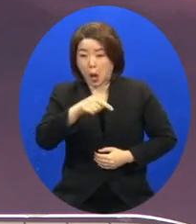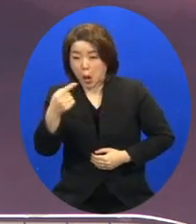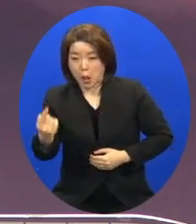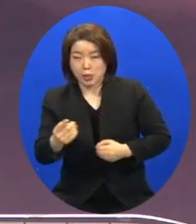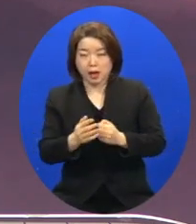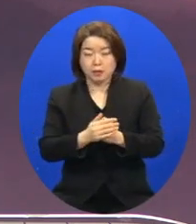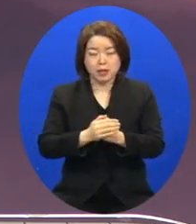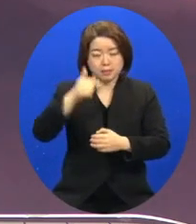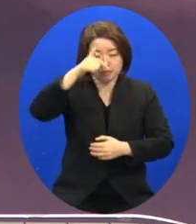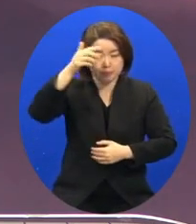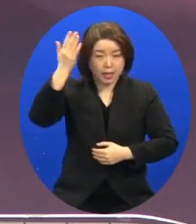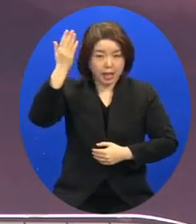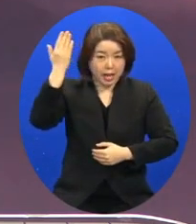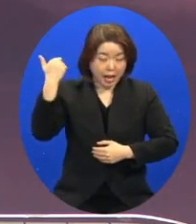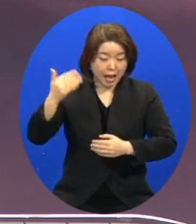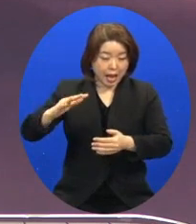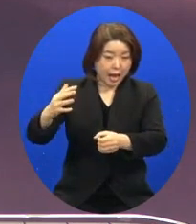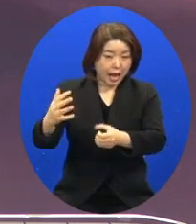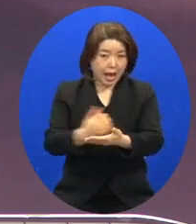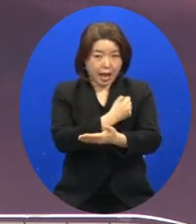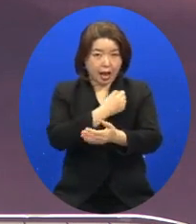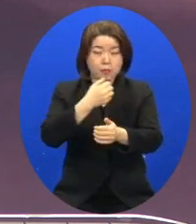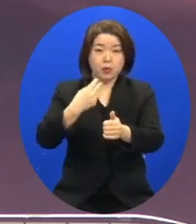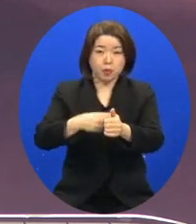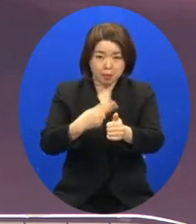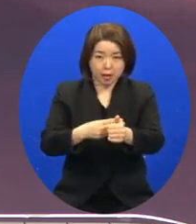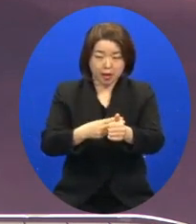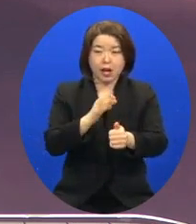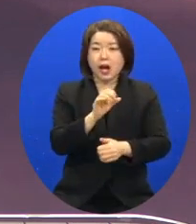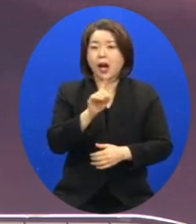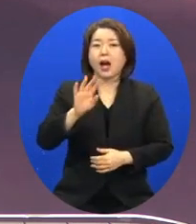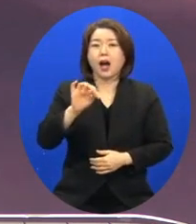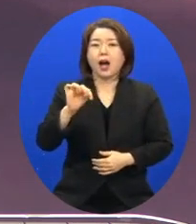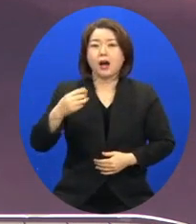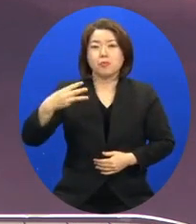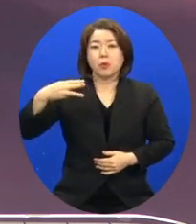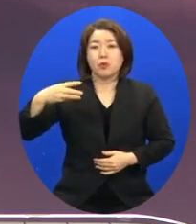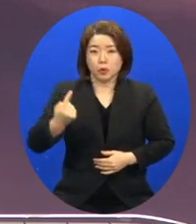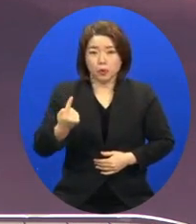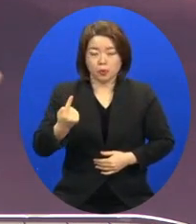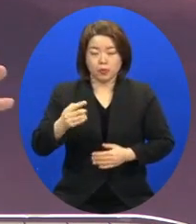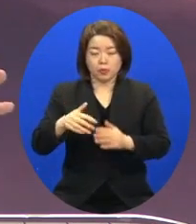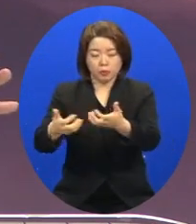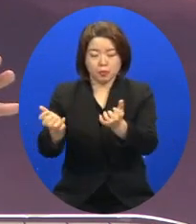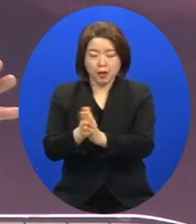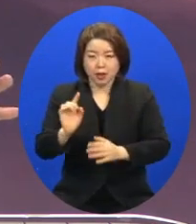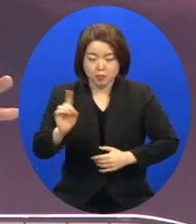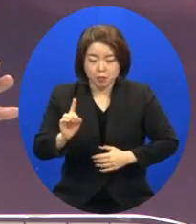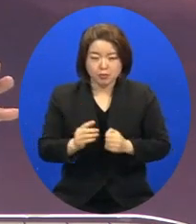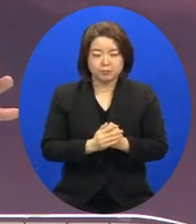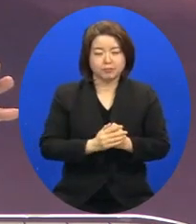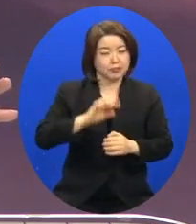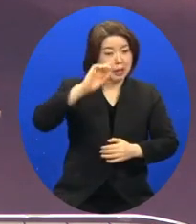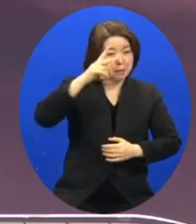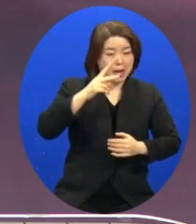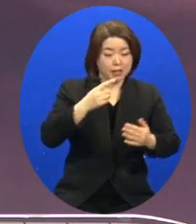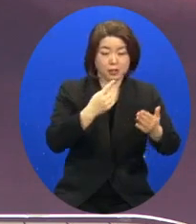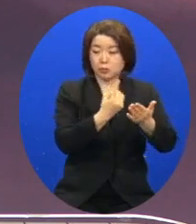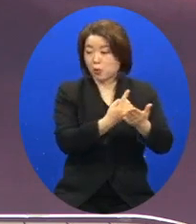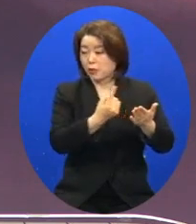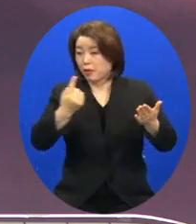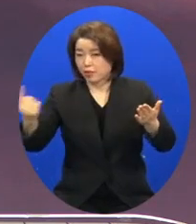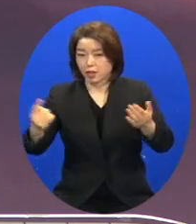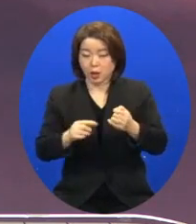생겼어요. 아볼로파는 사도 바울이 고린도 교회를 떠나고 그 고린도 교회 담임 목사가 된 사람입니다.